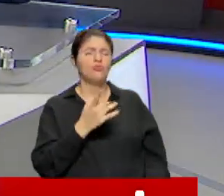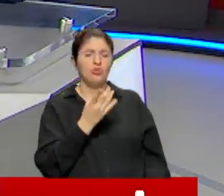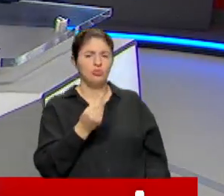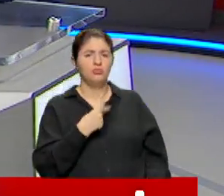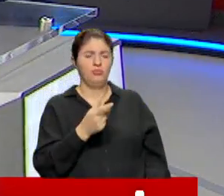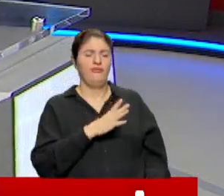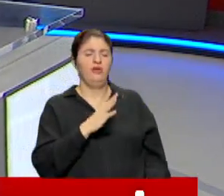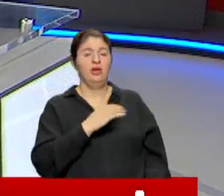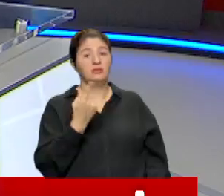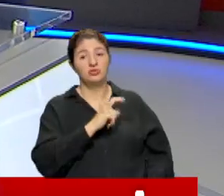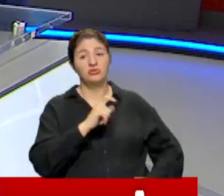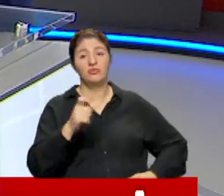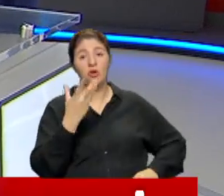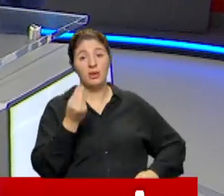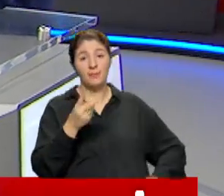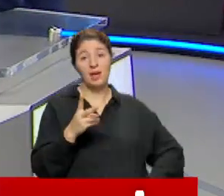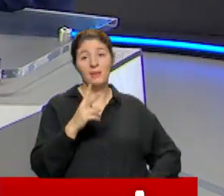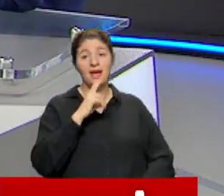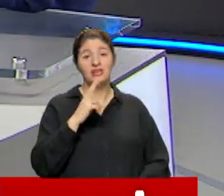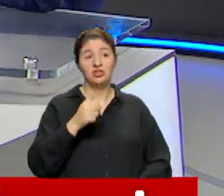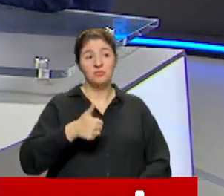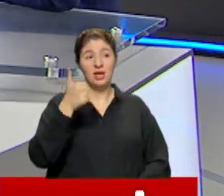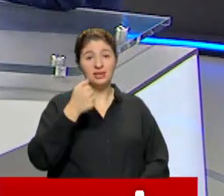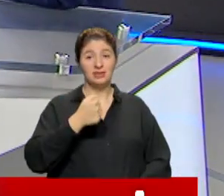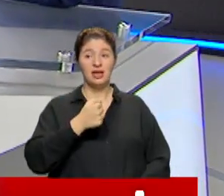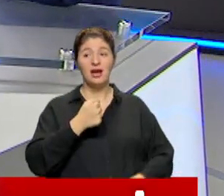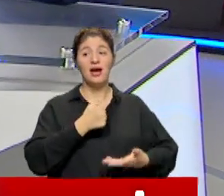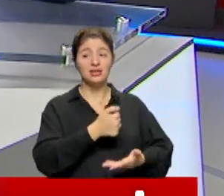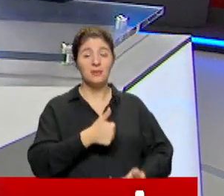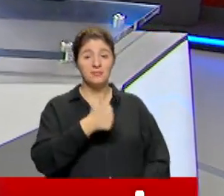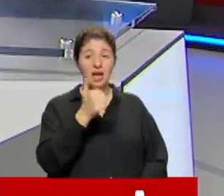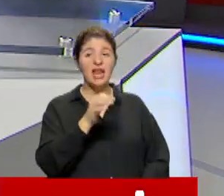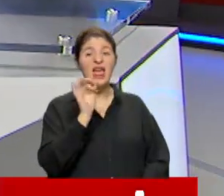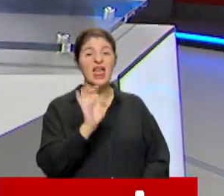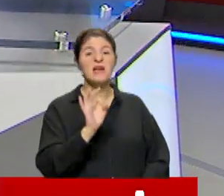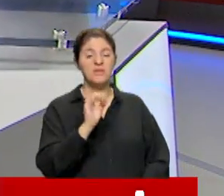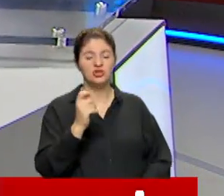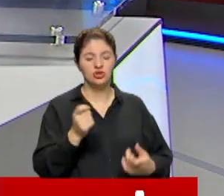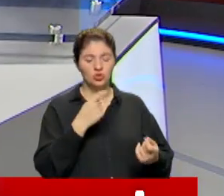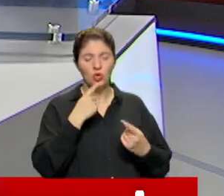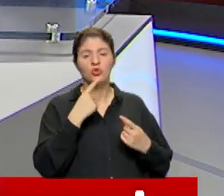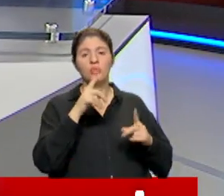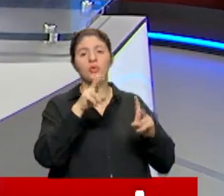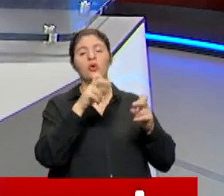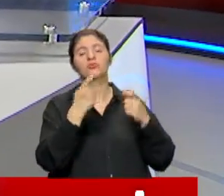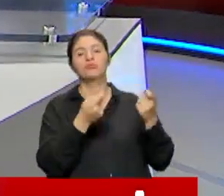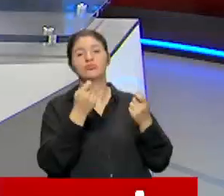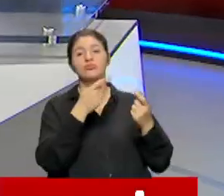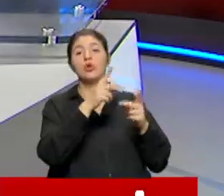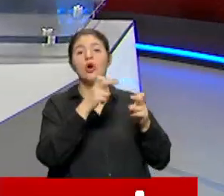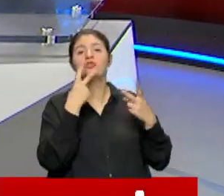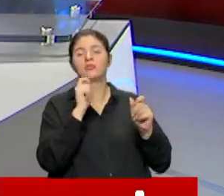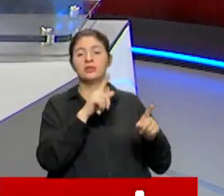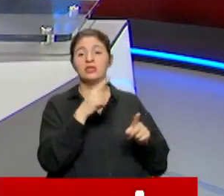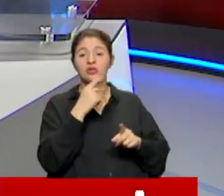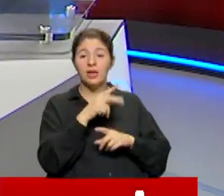bizde para var şeklinde de bir yanıt verilmiş olabilir ama enerji Bakanlığının hazine Bakanlığının derhal devreye girip Bununla ilgili bir açıklama yapması gerekiyor Senin de söylediğin